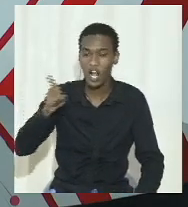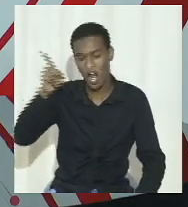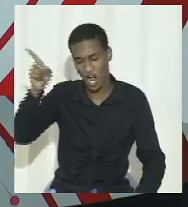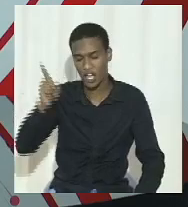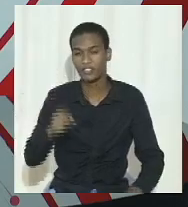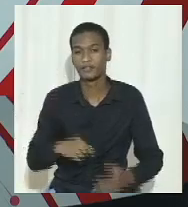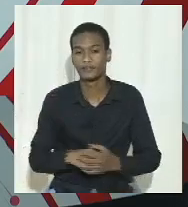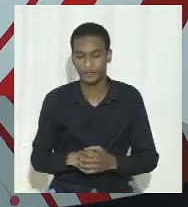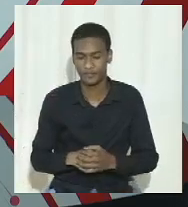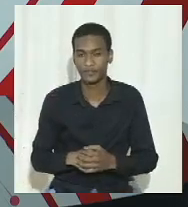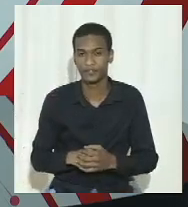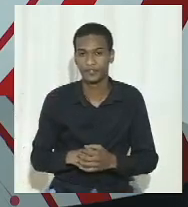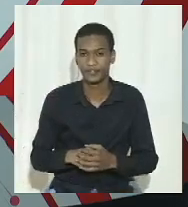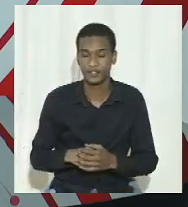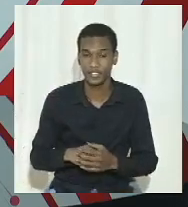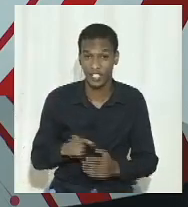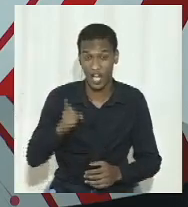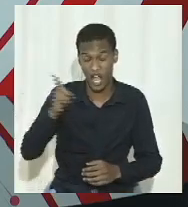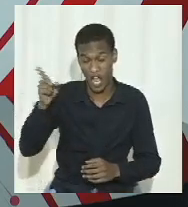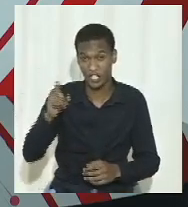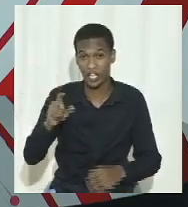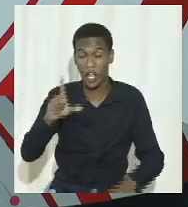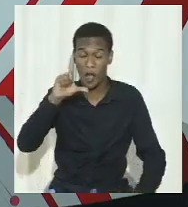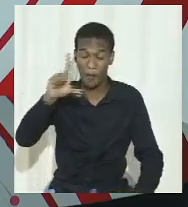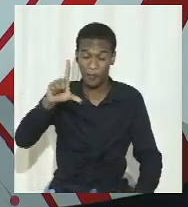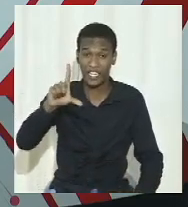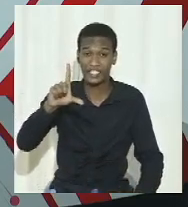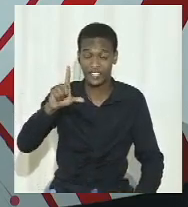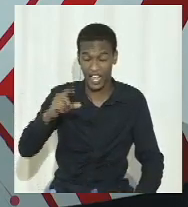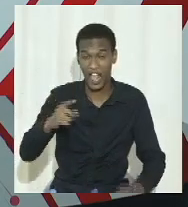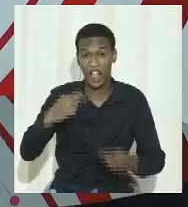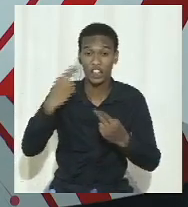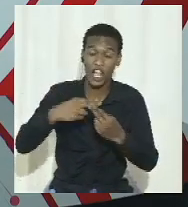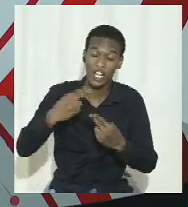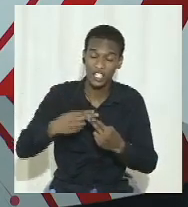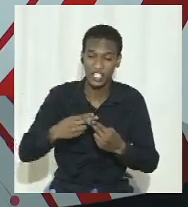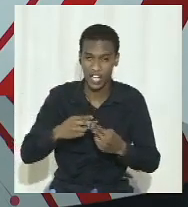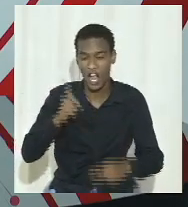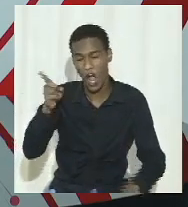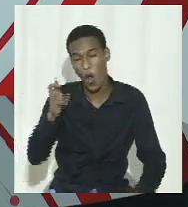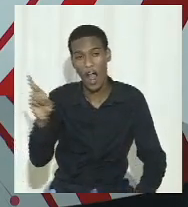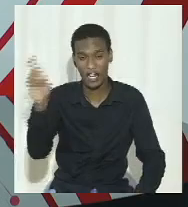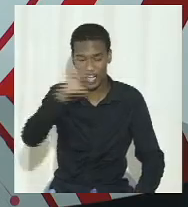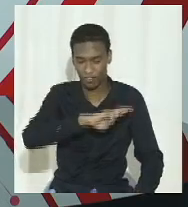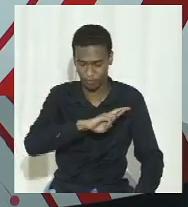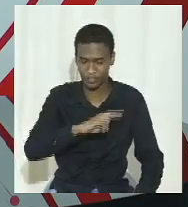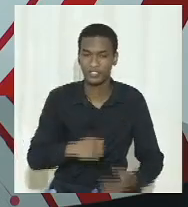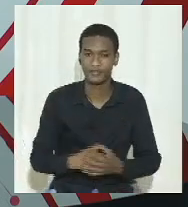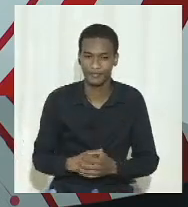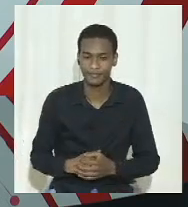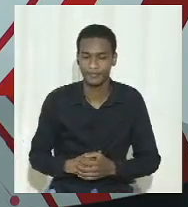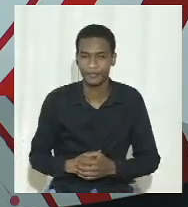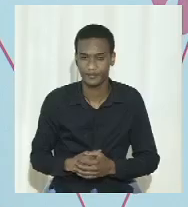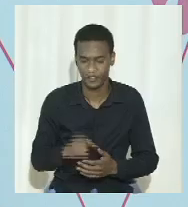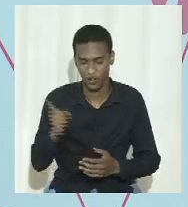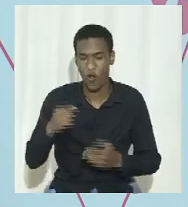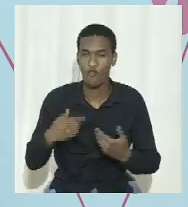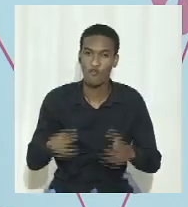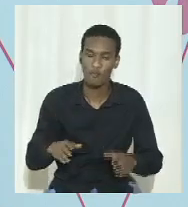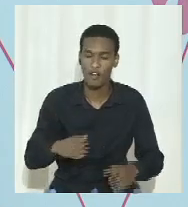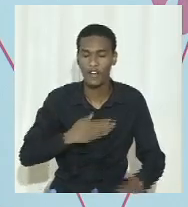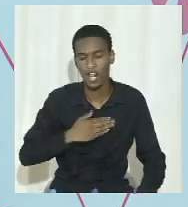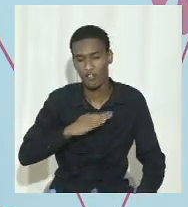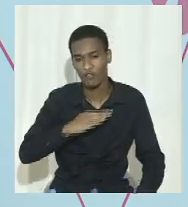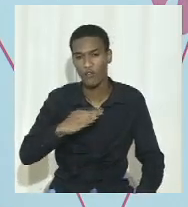ireo mpianatra eny amin'ny lycée teknika Larobi. Mampafantatra misy kokoa ny amin'izay Fitsoa Andriamasiarivelo sy Tantely